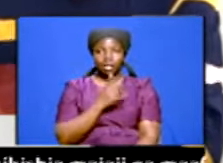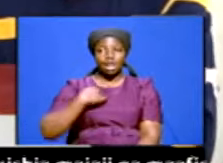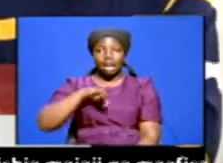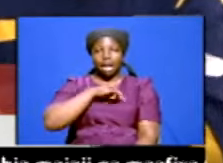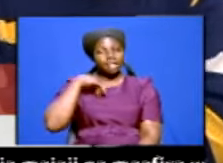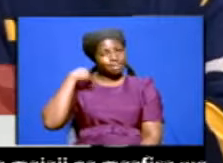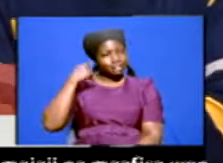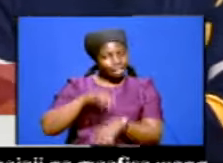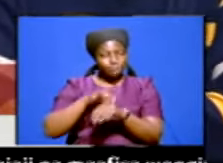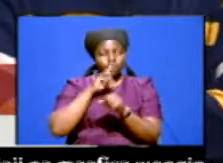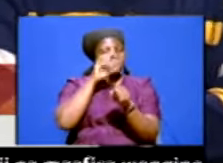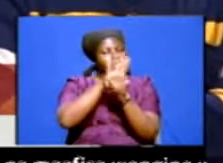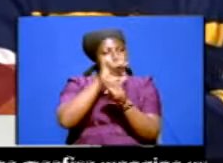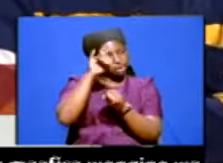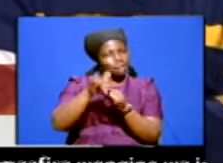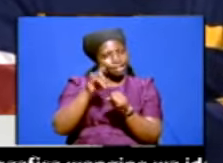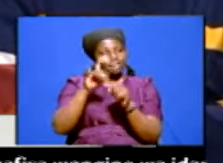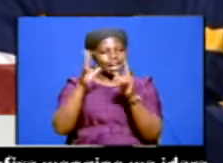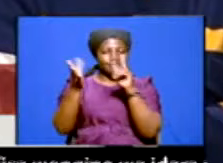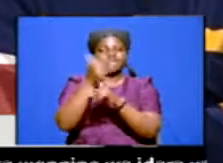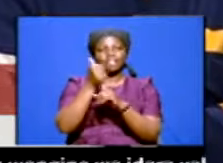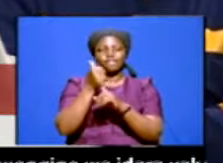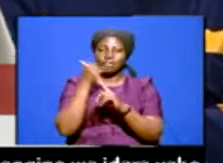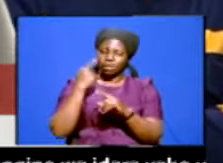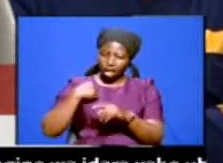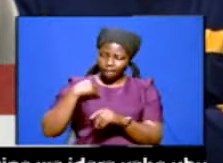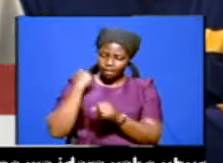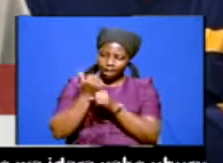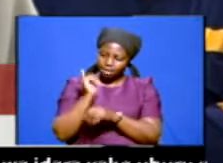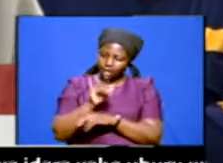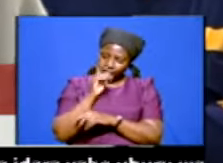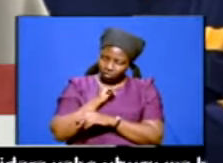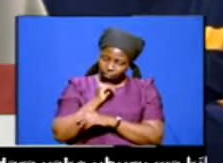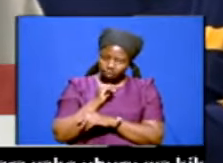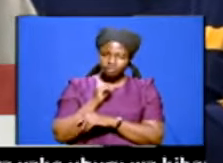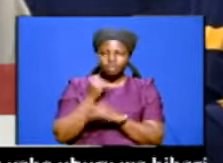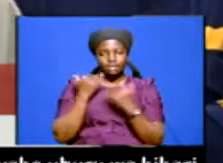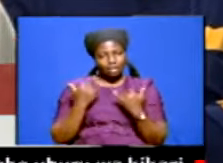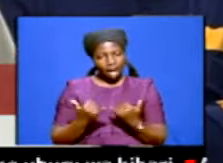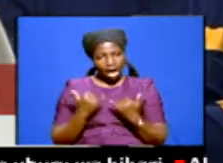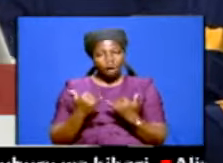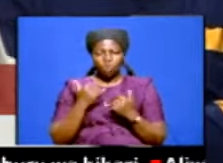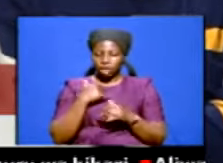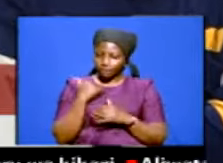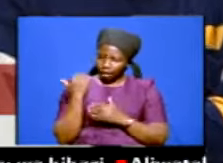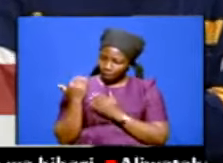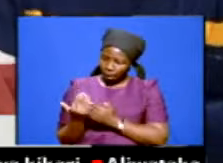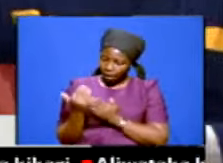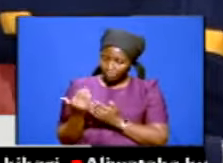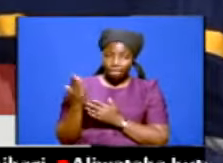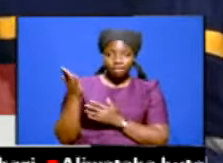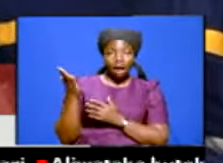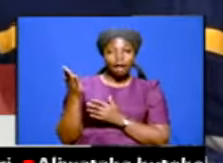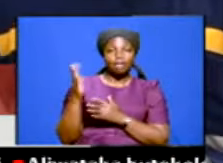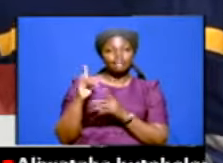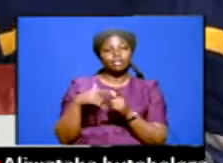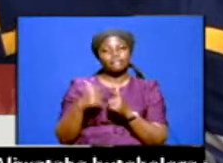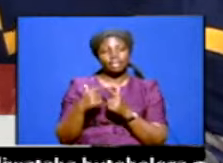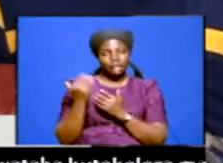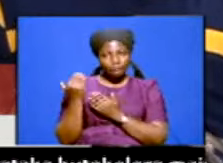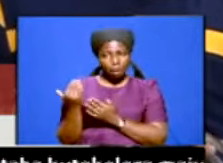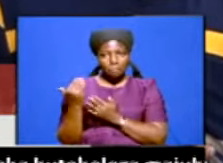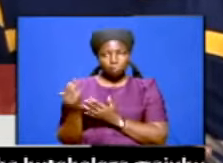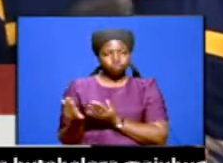done it again. And as we speak now we have our child here and we are going to hand over the child